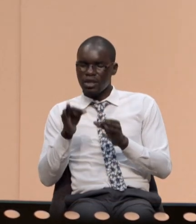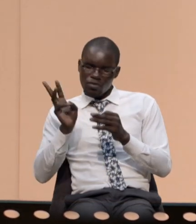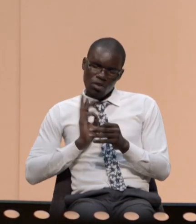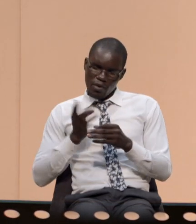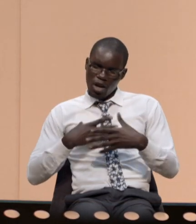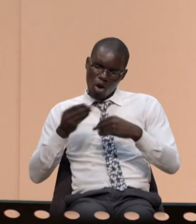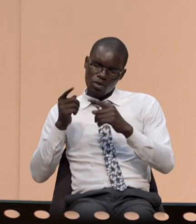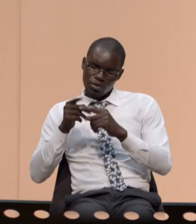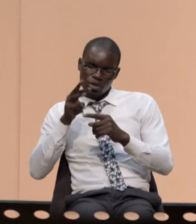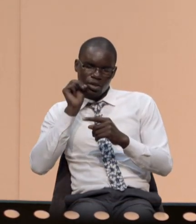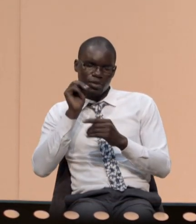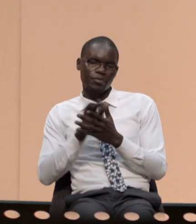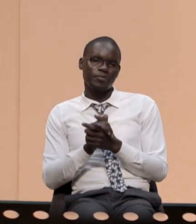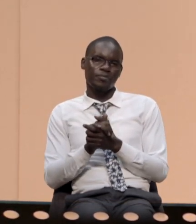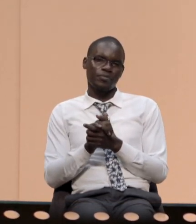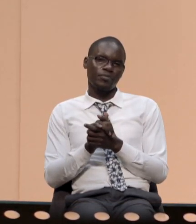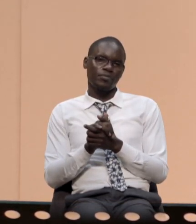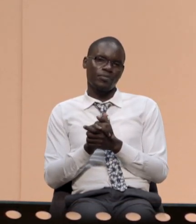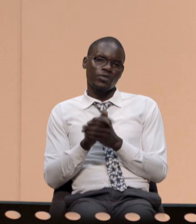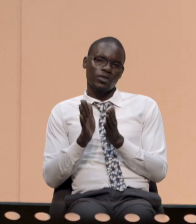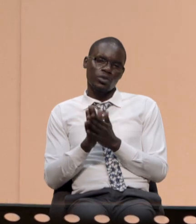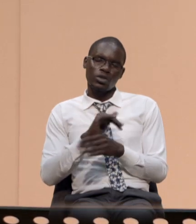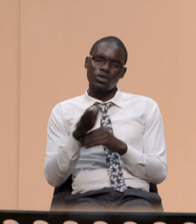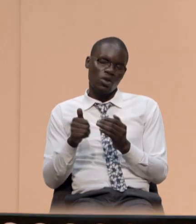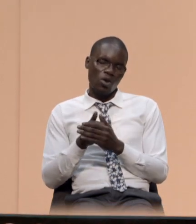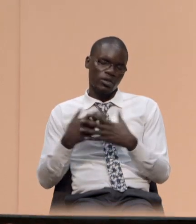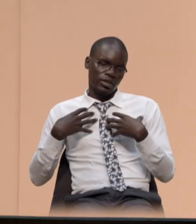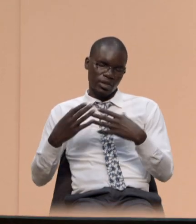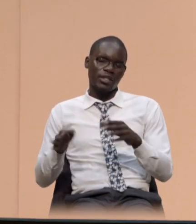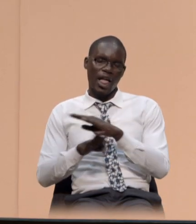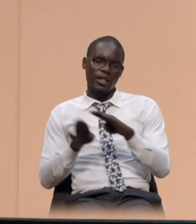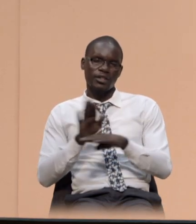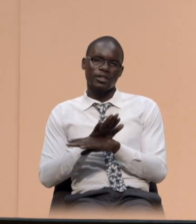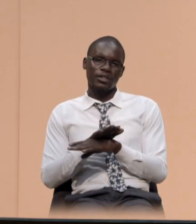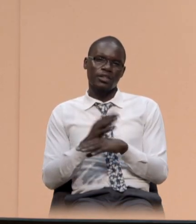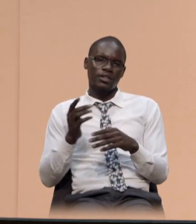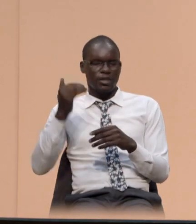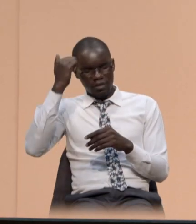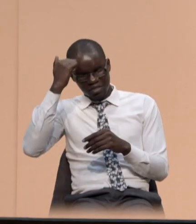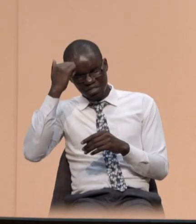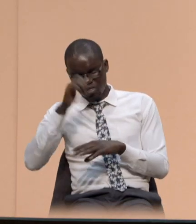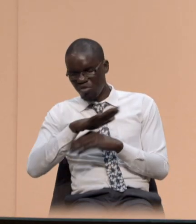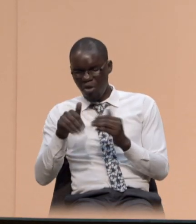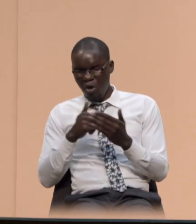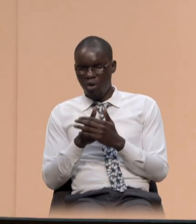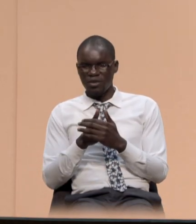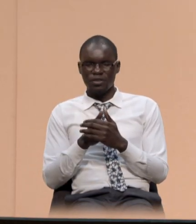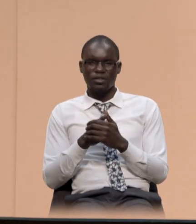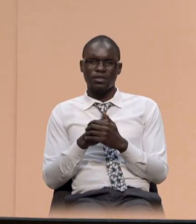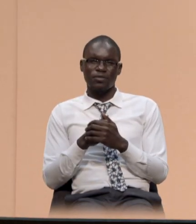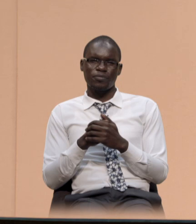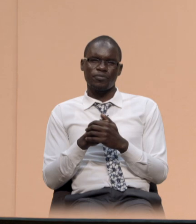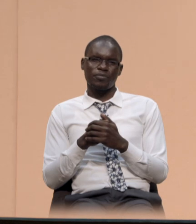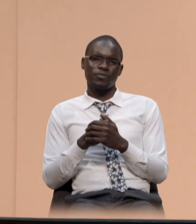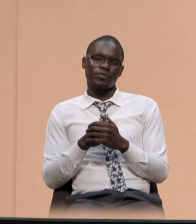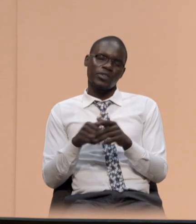kwake, tukienda kwake na mali zetu, tukienda kwake na kila kitu tulicho nacho, na elimu na uwezo na mamlaka na